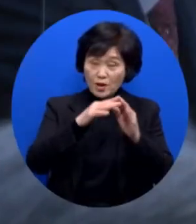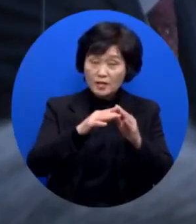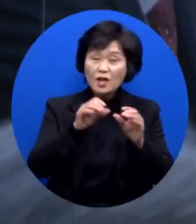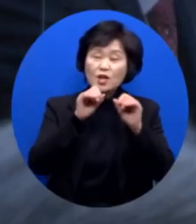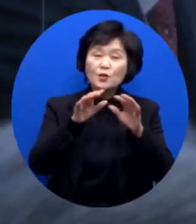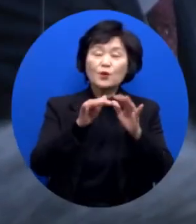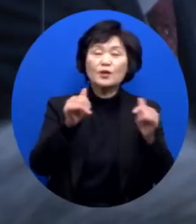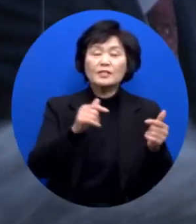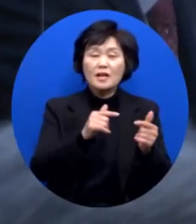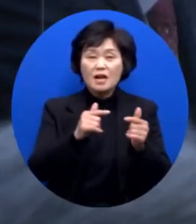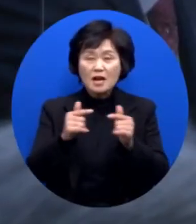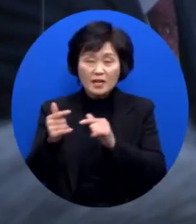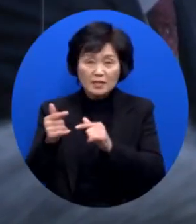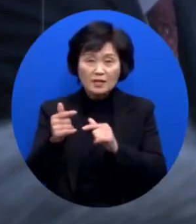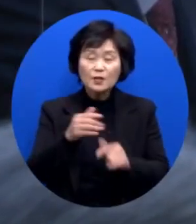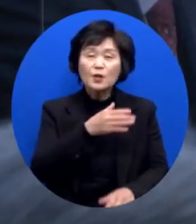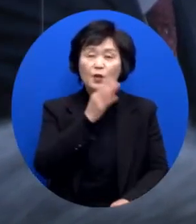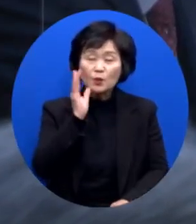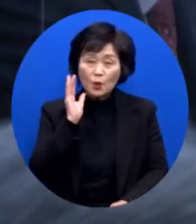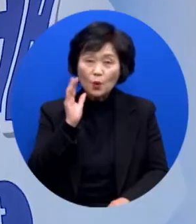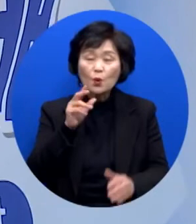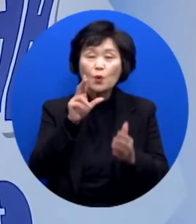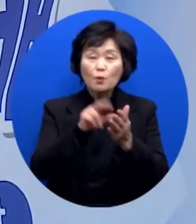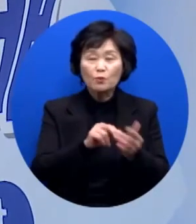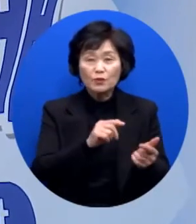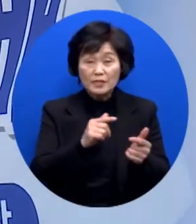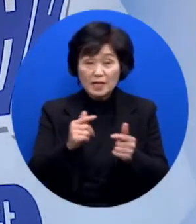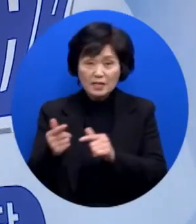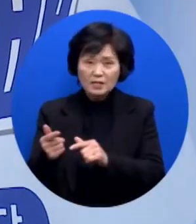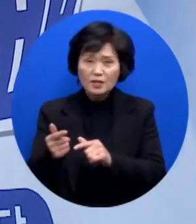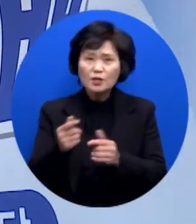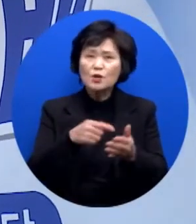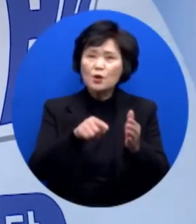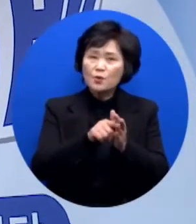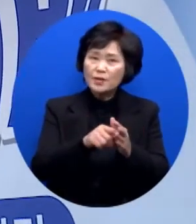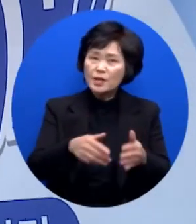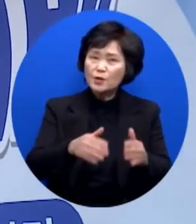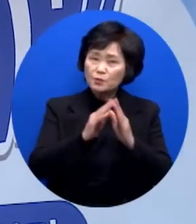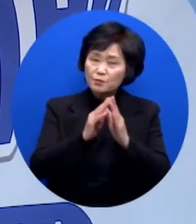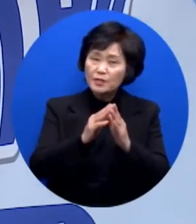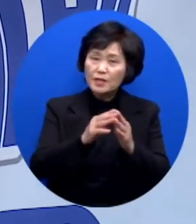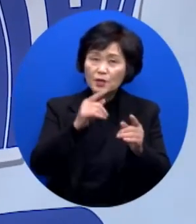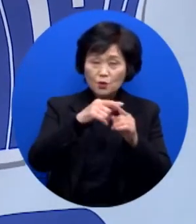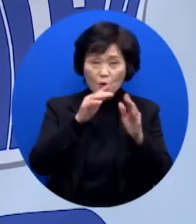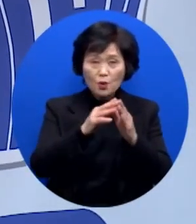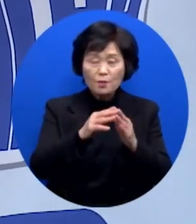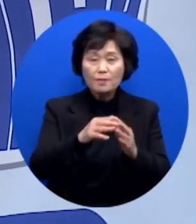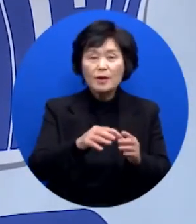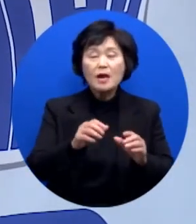노후와 장애인의 사회 진출을 위해 마련된 교회 라며 사역의 중요성을 강조했습니다